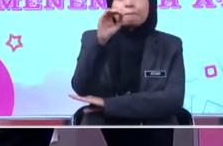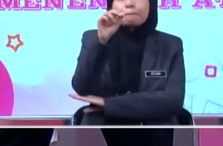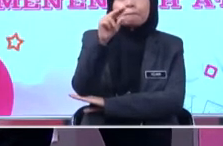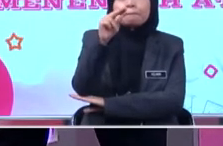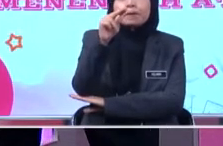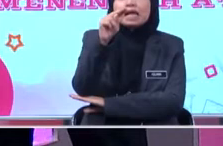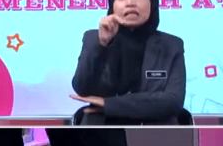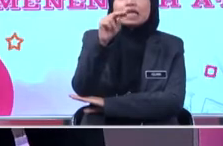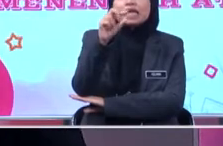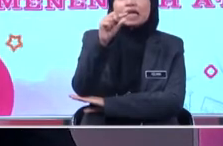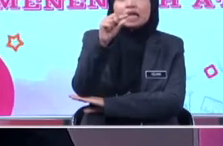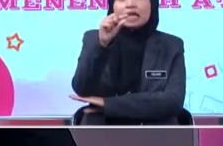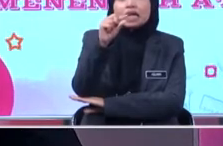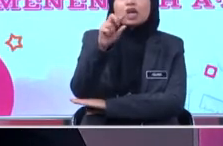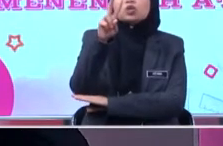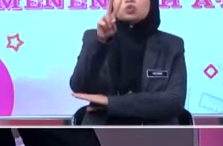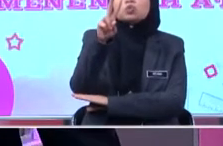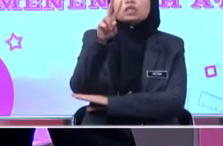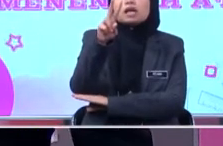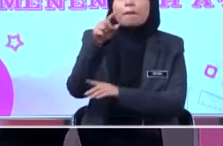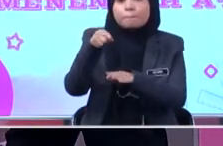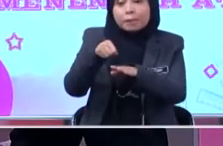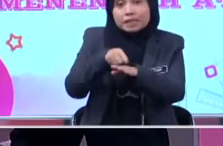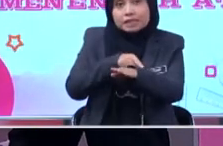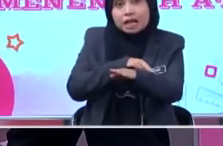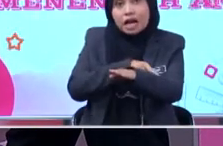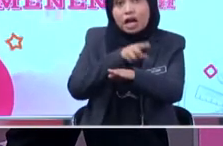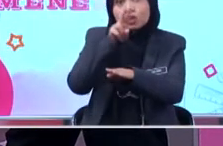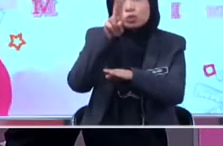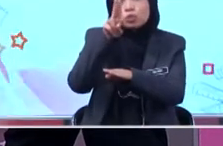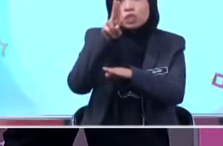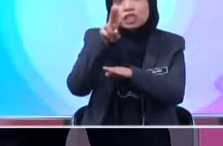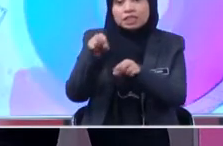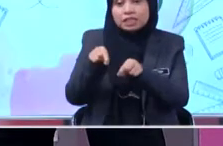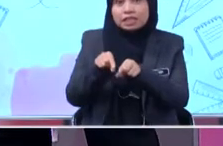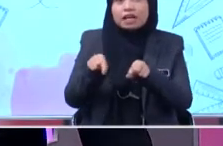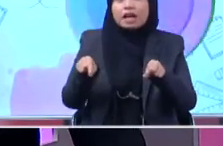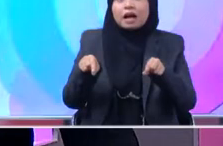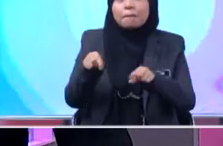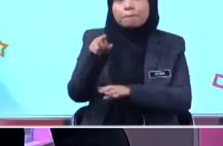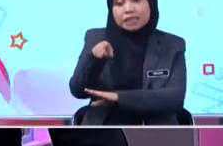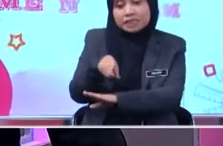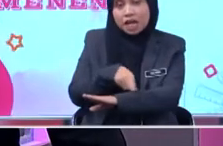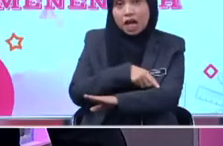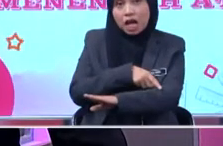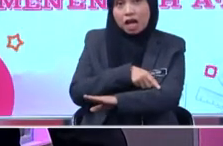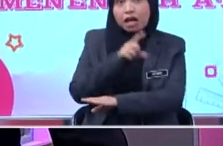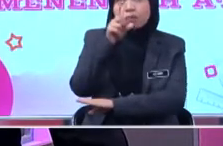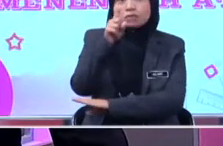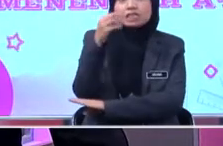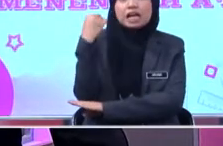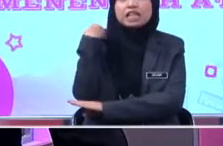mei2poker kenek gawe 22 harakat Ming msih ad degung aget